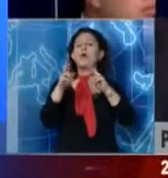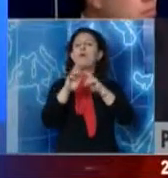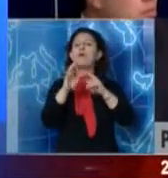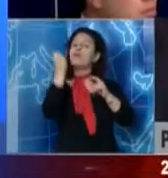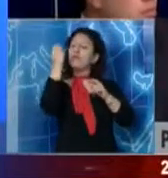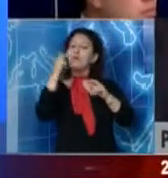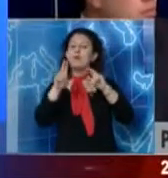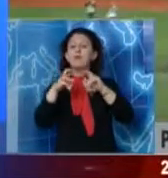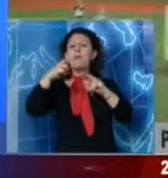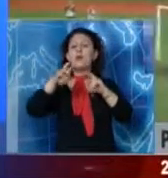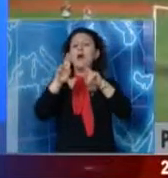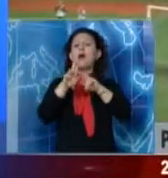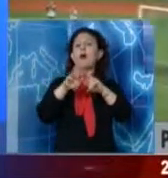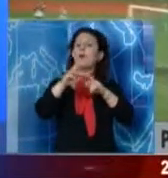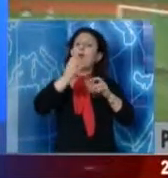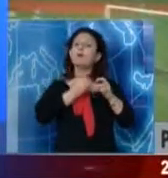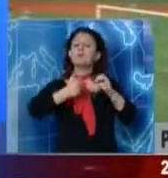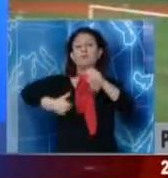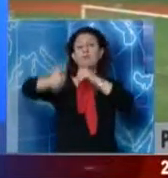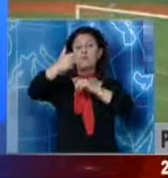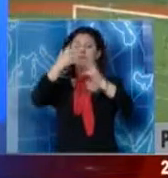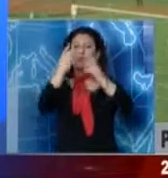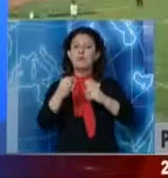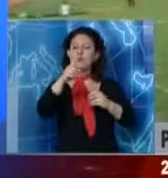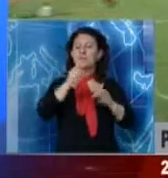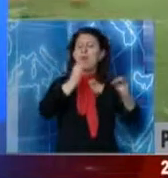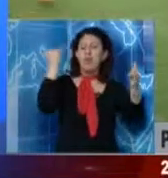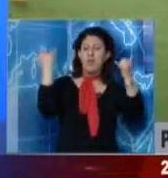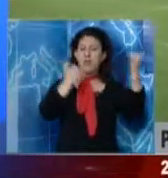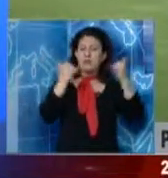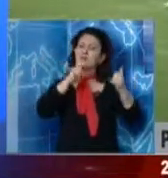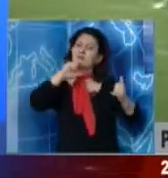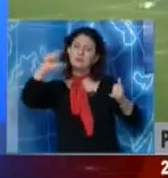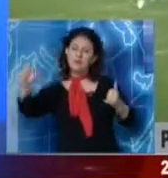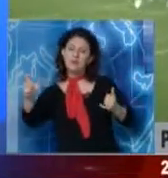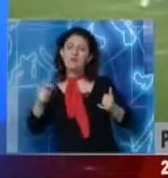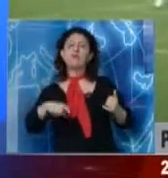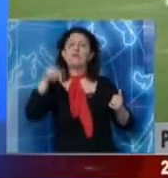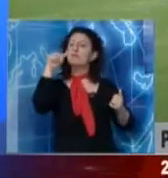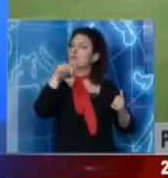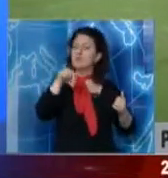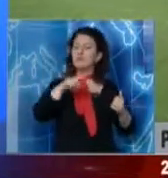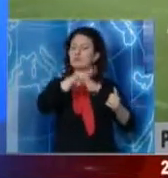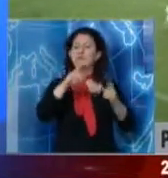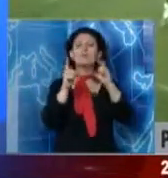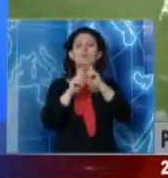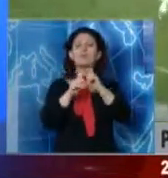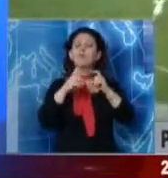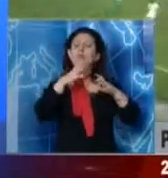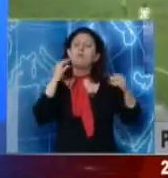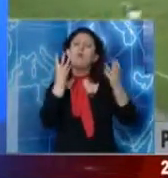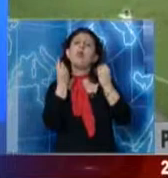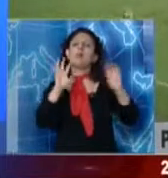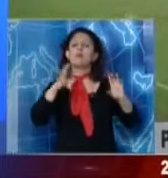Onursal Başkanı da olan Pehlivan, Körfez FK ile ilgili eleştirilere de yanıt vererek şu anki durumdan kendisinin de mutlu